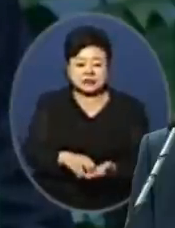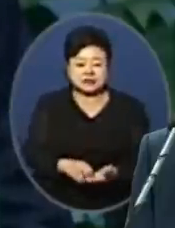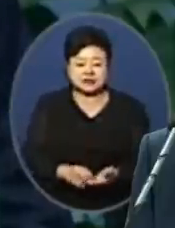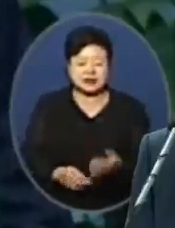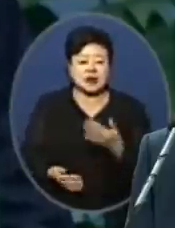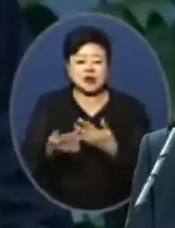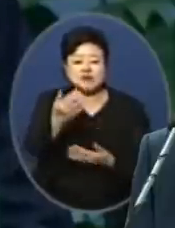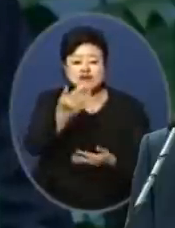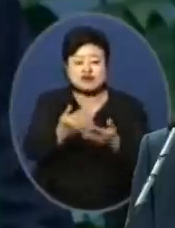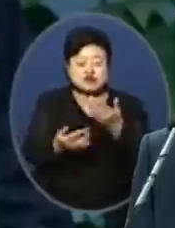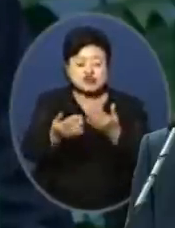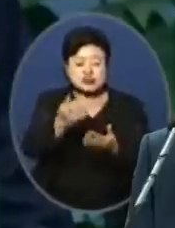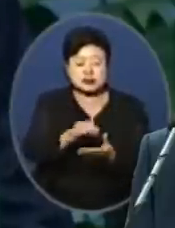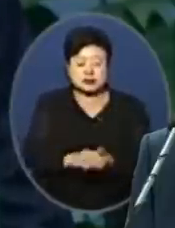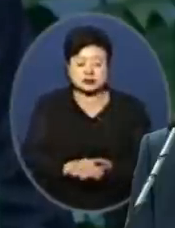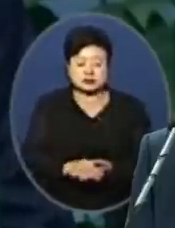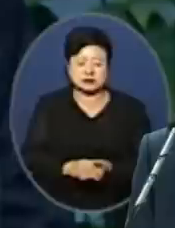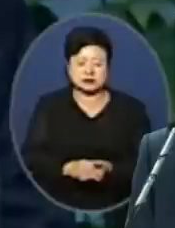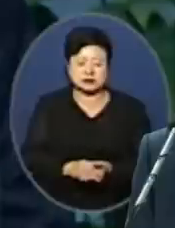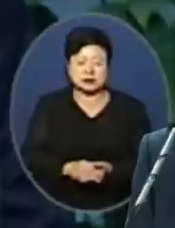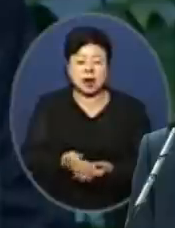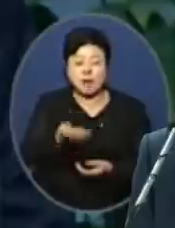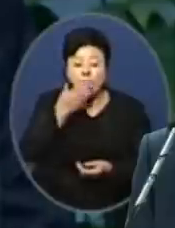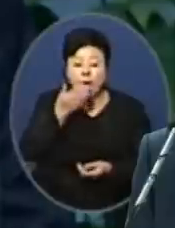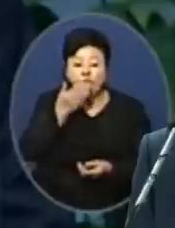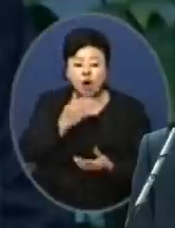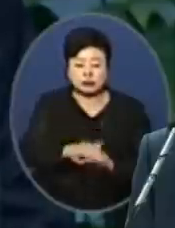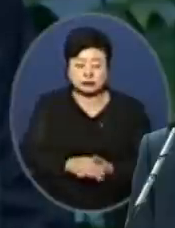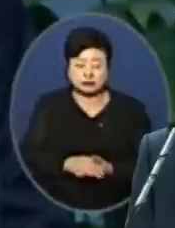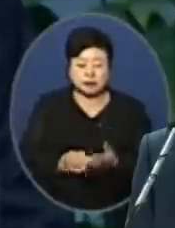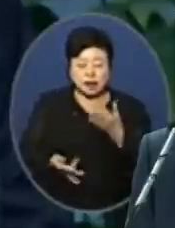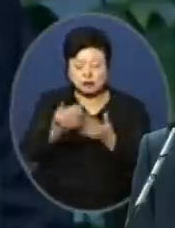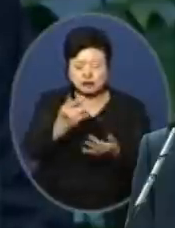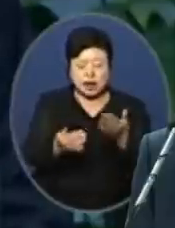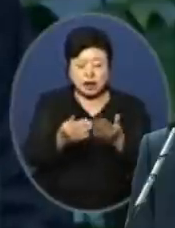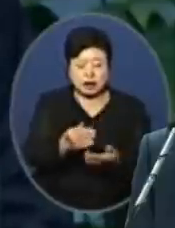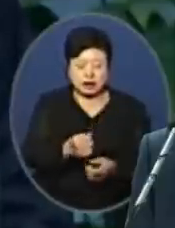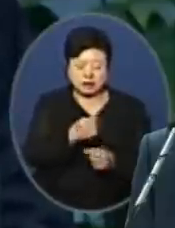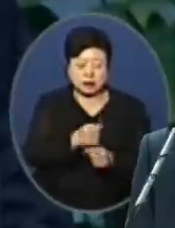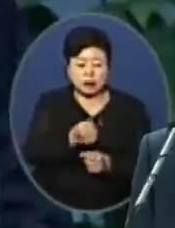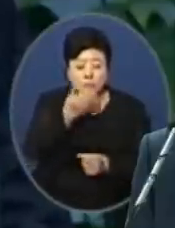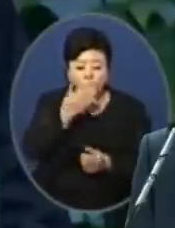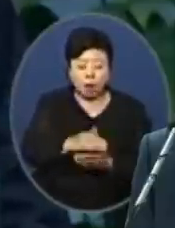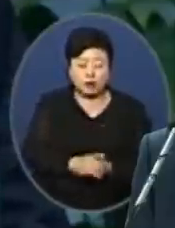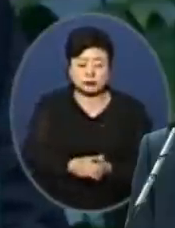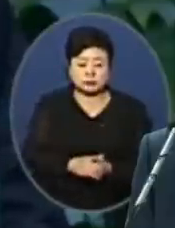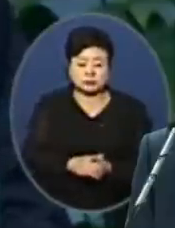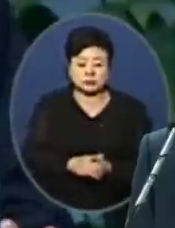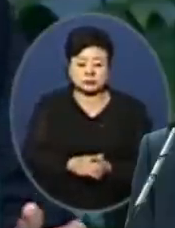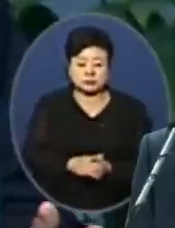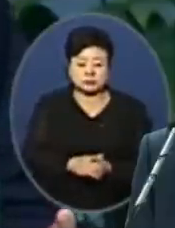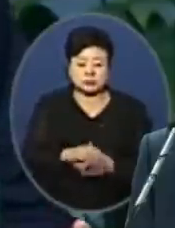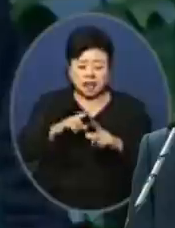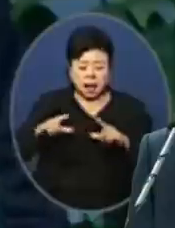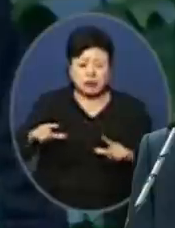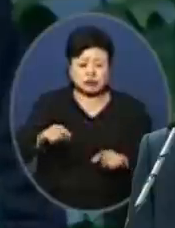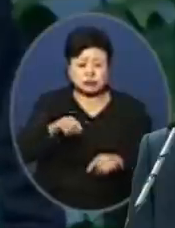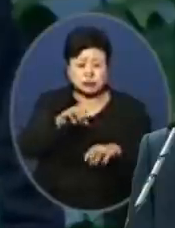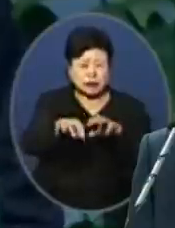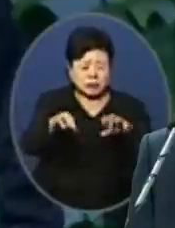붙여놓고 불에 구워서 먹었습니다. 그런데 온 애굽